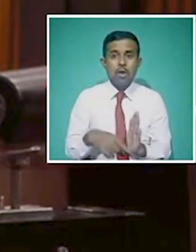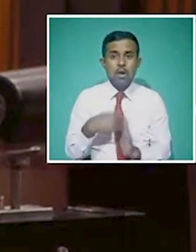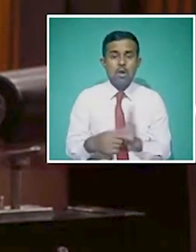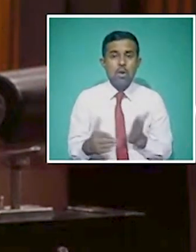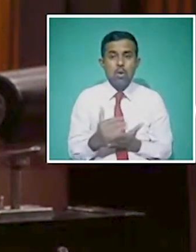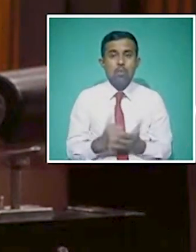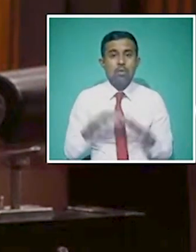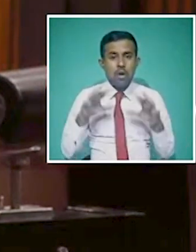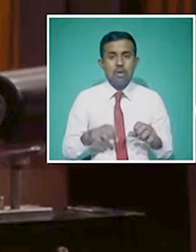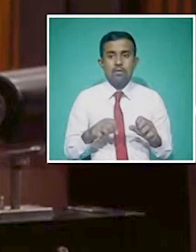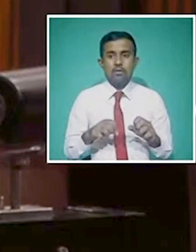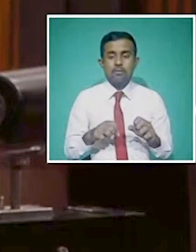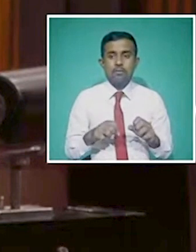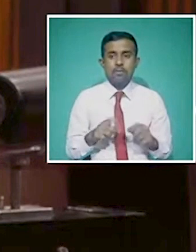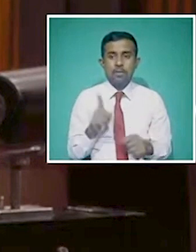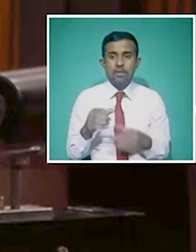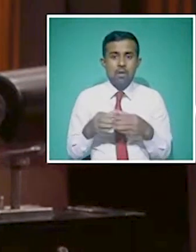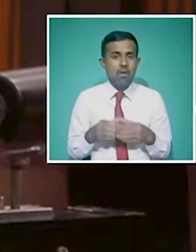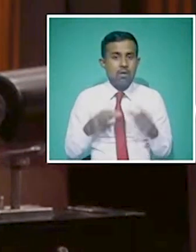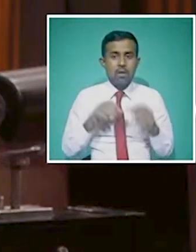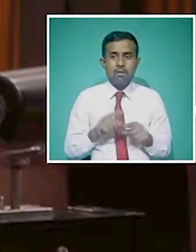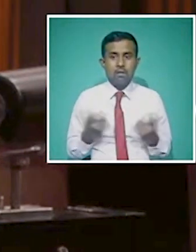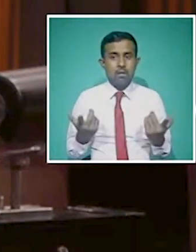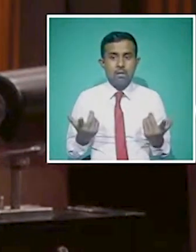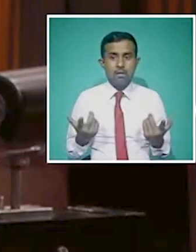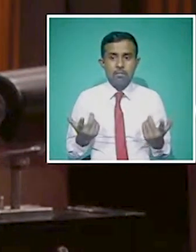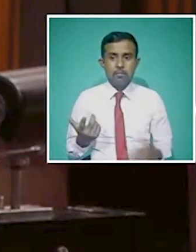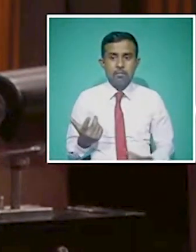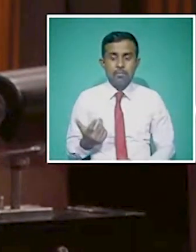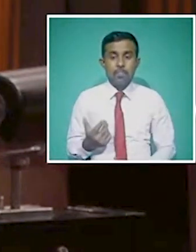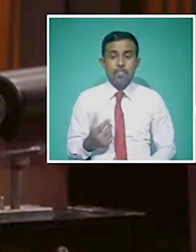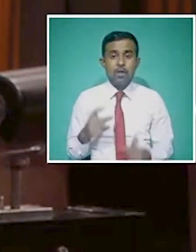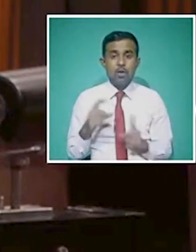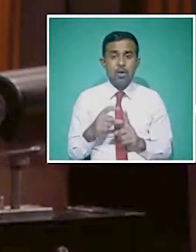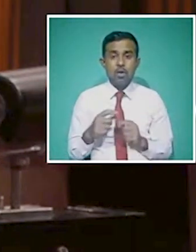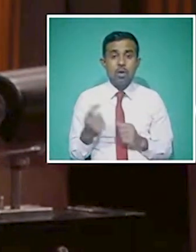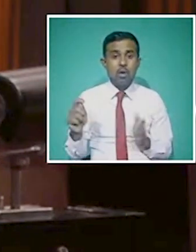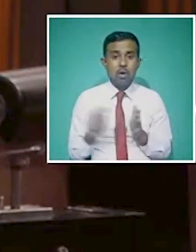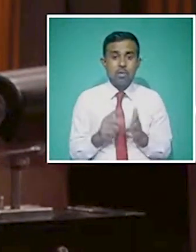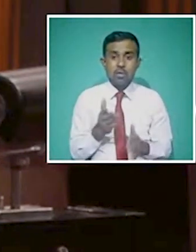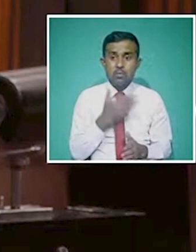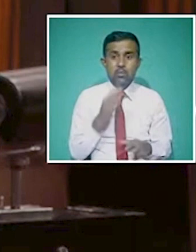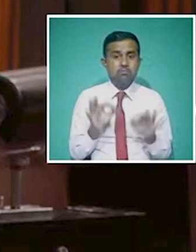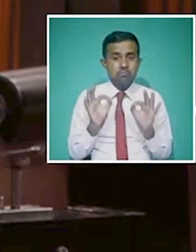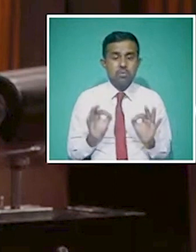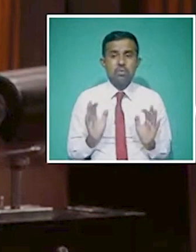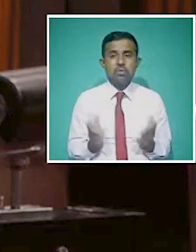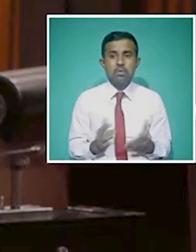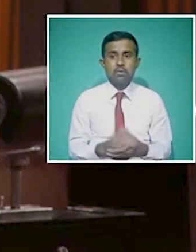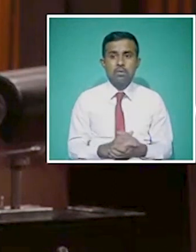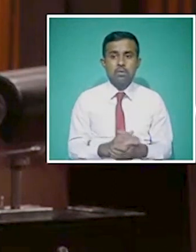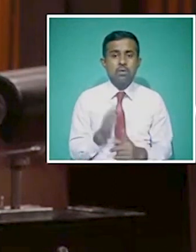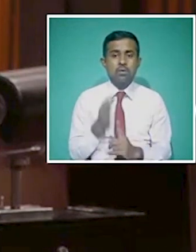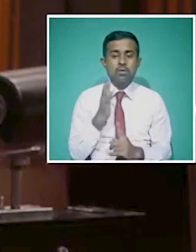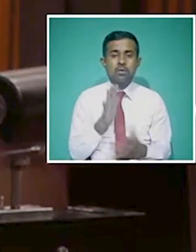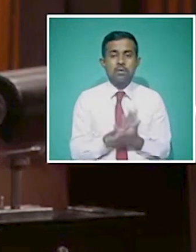සියලු දෙනාටම අයිති දෙයක්. මේක යම් කණ්ඩායමකට අයිති දෙයක් නෙවෙයි. මතක තියාගන්න ඕනේ මේක ඩොලර් රුපියන්නත් පුළුවන් හොඳ ක්‍රමවේදයක්. හැබැයි හරියට කරන්න ඕනේ. නිකන් මේ